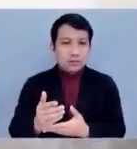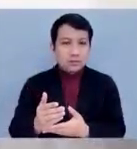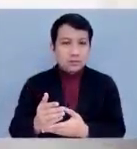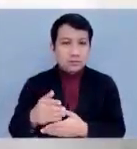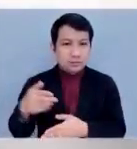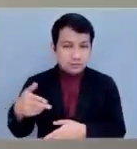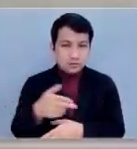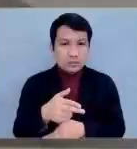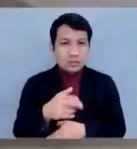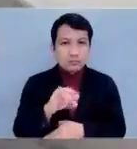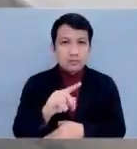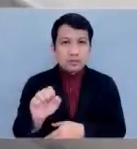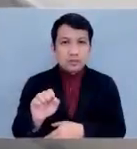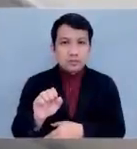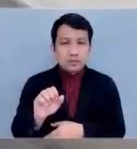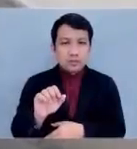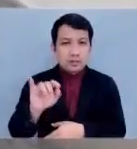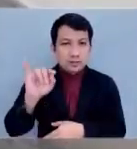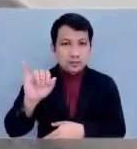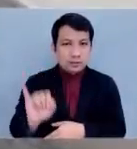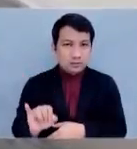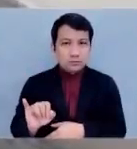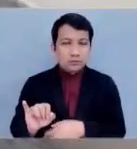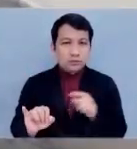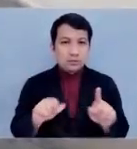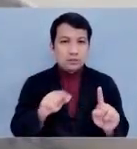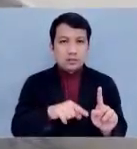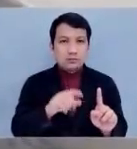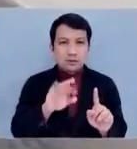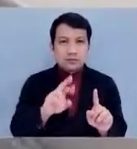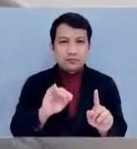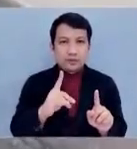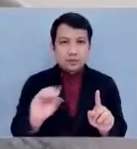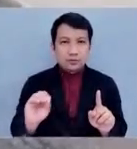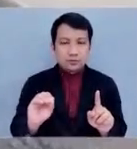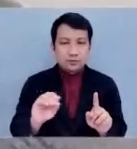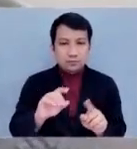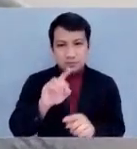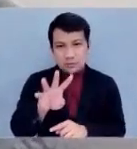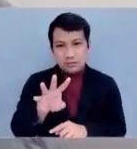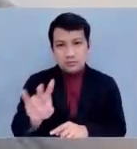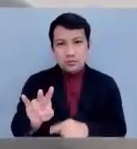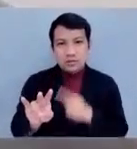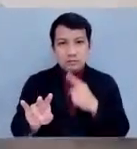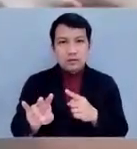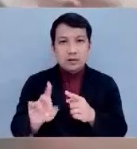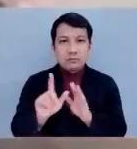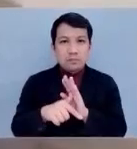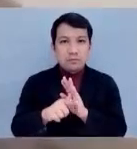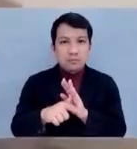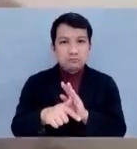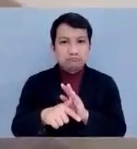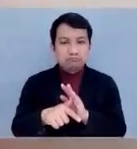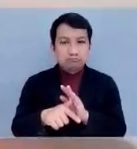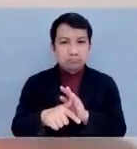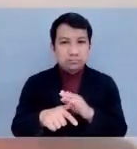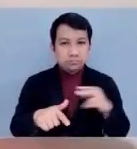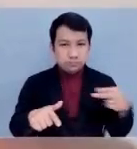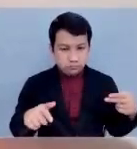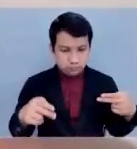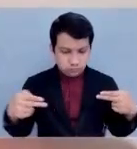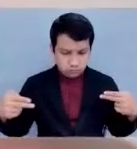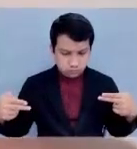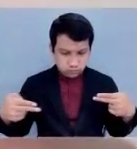Bantay, Ilocos Sur. Minamaneo yan ni alias Fredo, 47 taong gulang. Maya-maya, bigla na lang siyang lumipat ng linya at